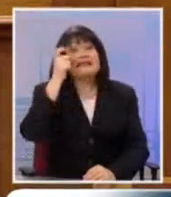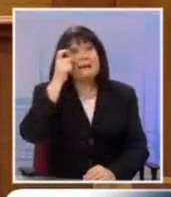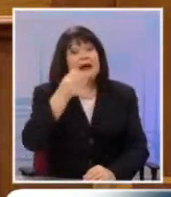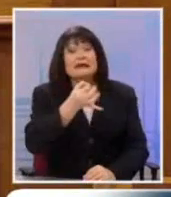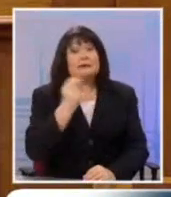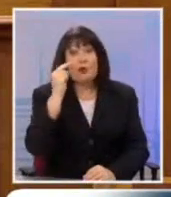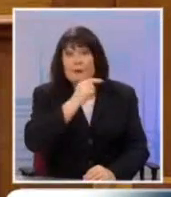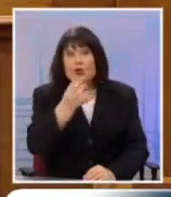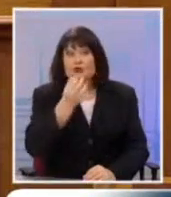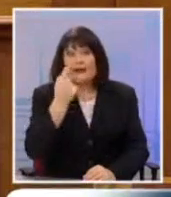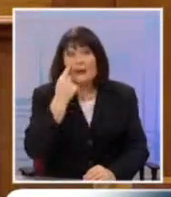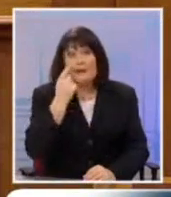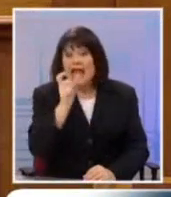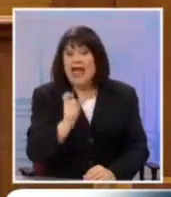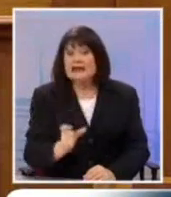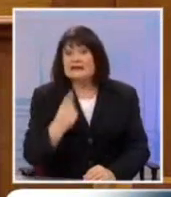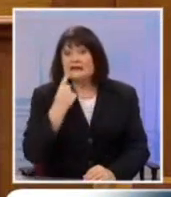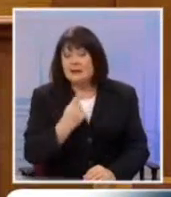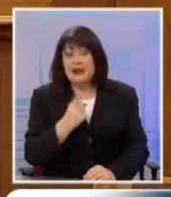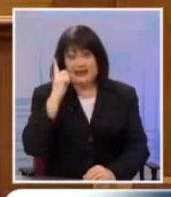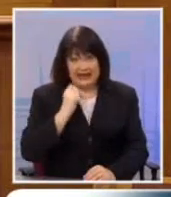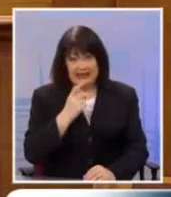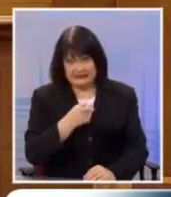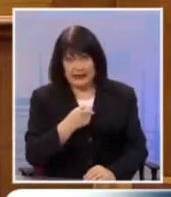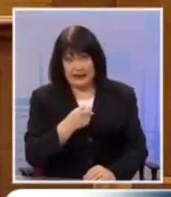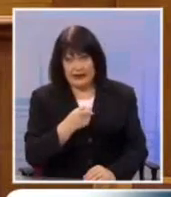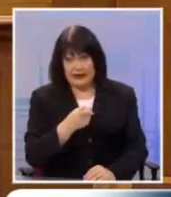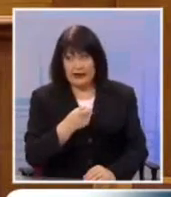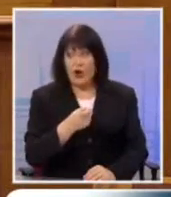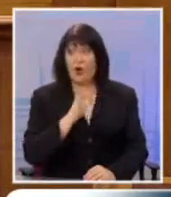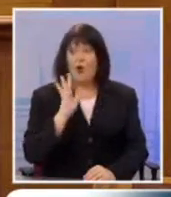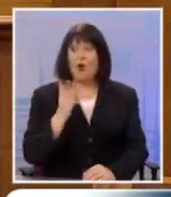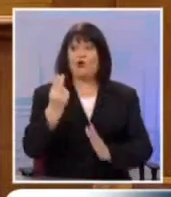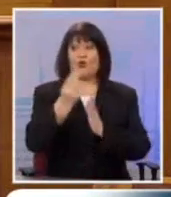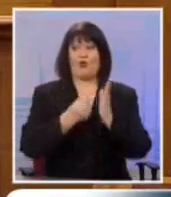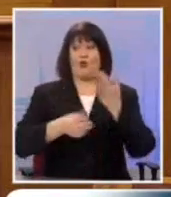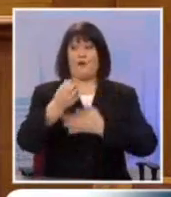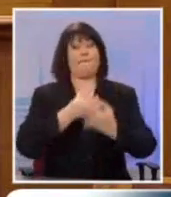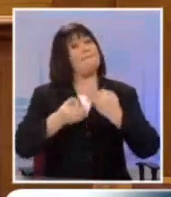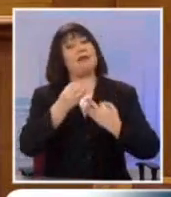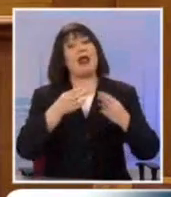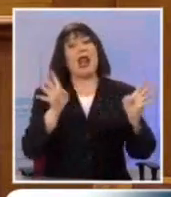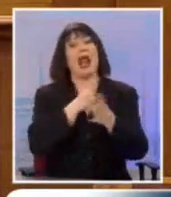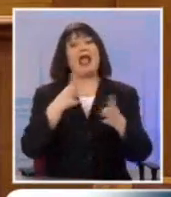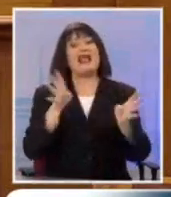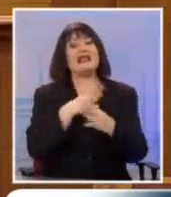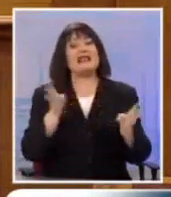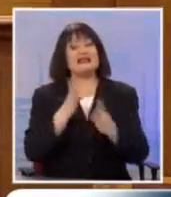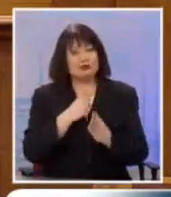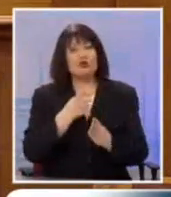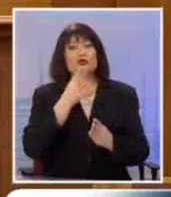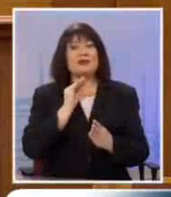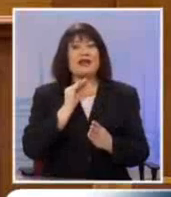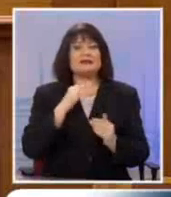θα τη χρησιμοποιήσει. Και να ξέρει ο κύριος Πρωθυπουργός ότι όσες φορές το χρησιμοποιεί, τόσο πιο γρήγορα θα απομακρύνεται